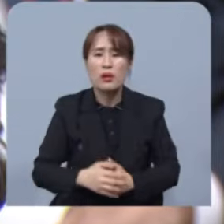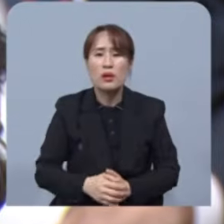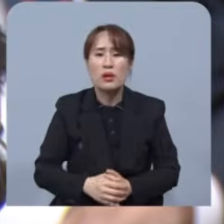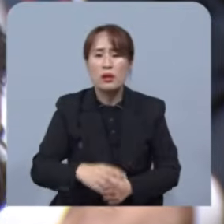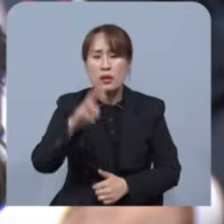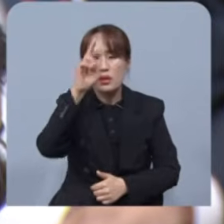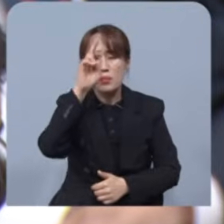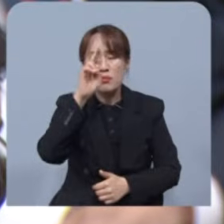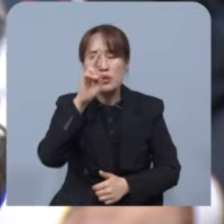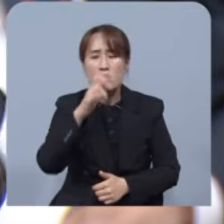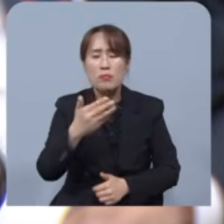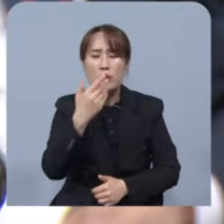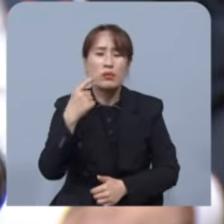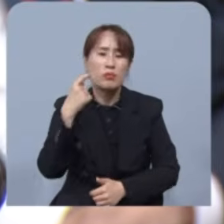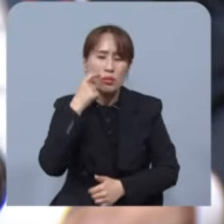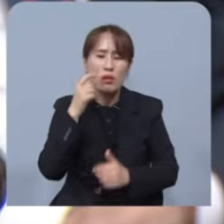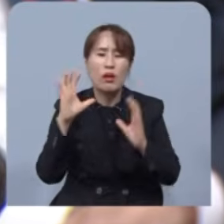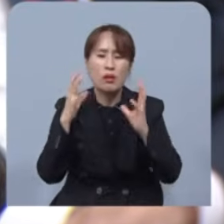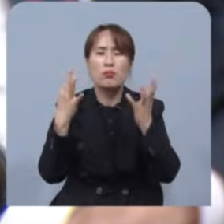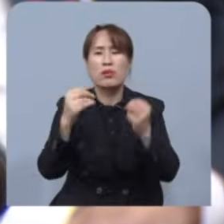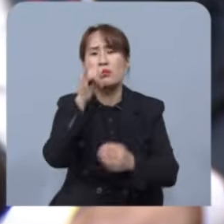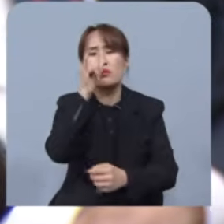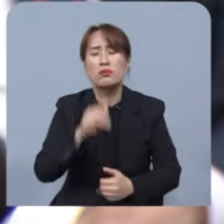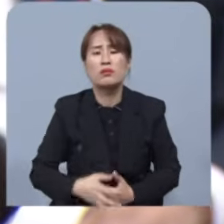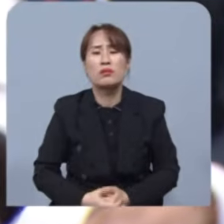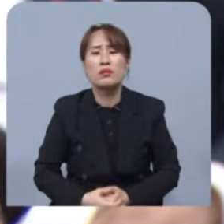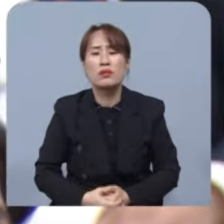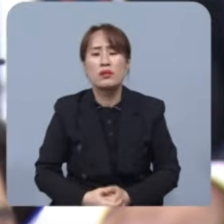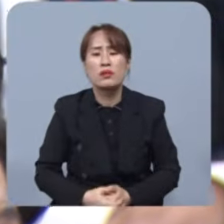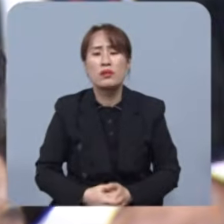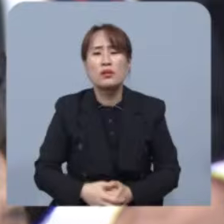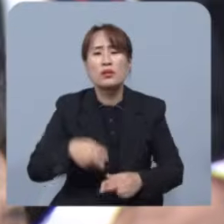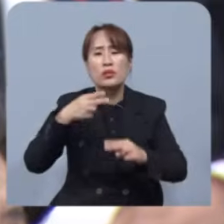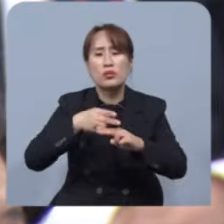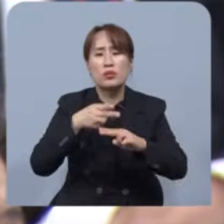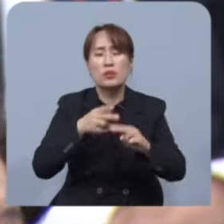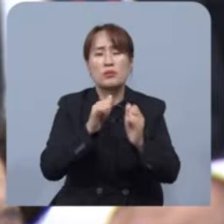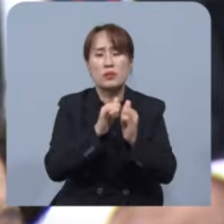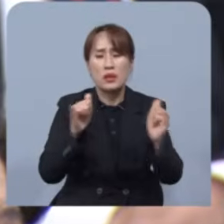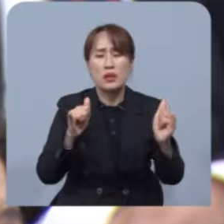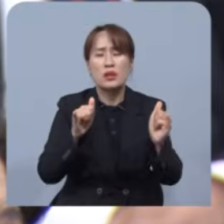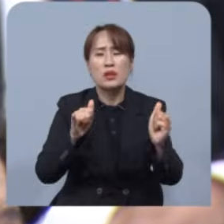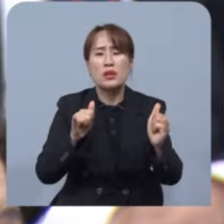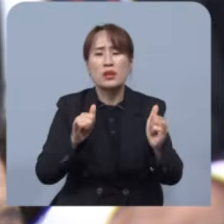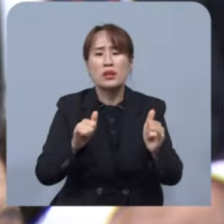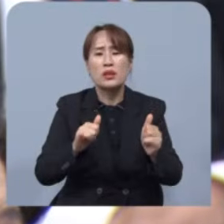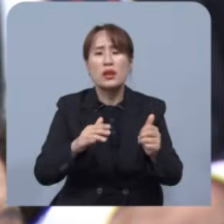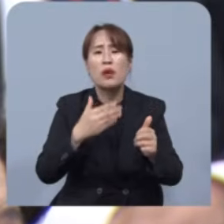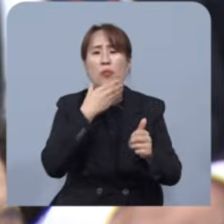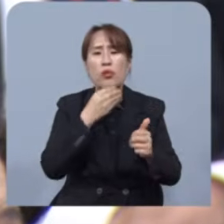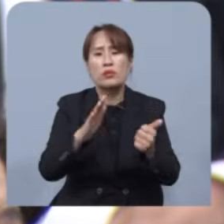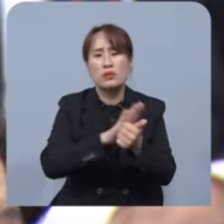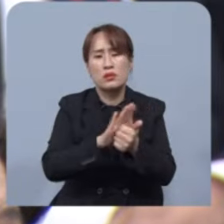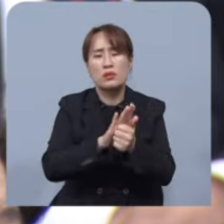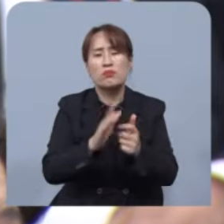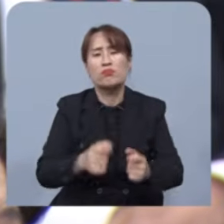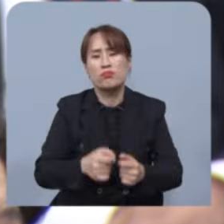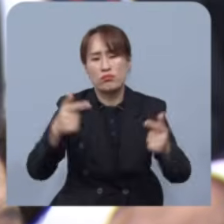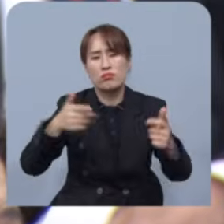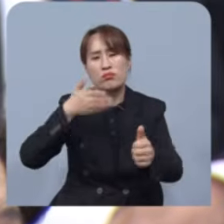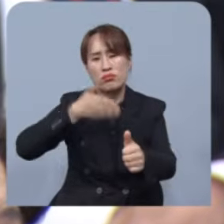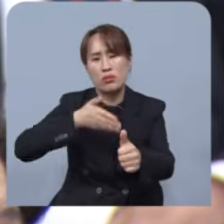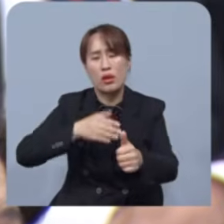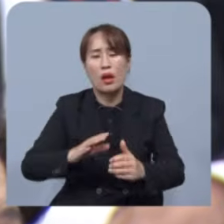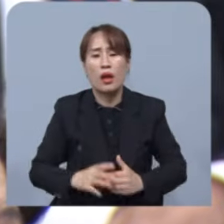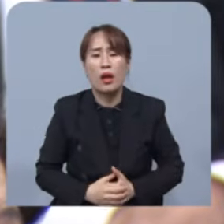간절히 원하는 아이들도 상당히 많이 있습니다. 조리사 실무님들의 열악한 처우 개선을